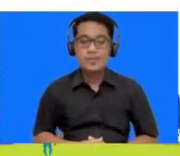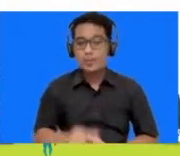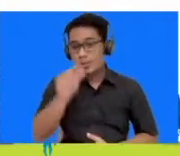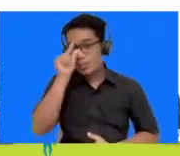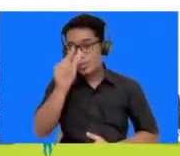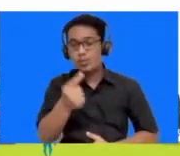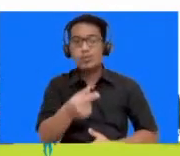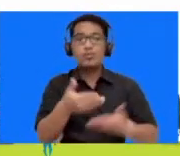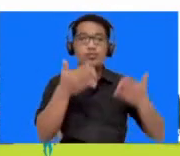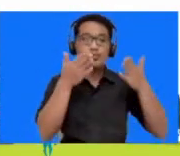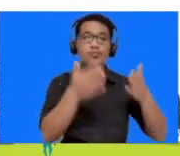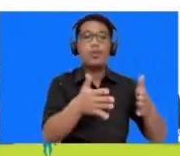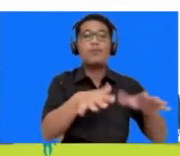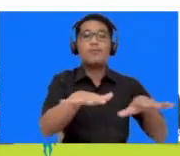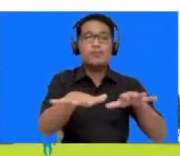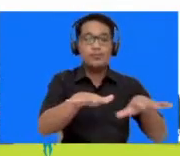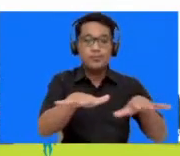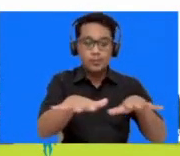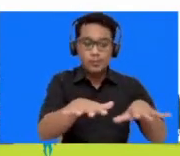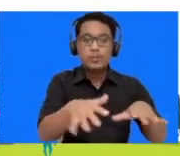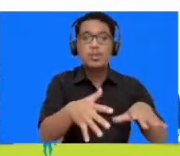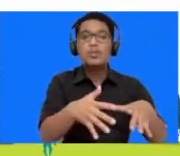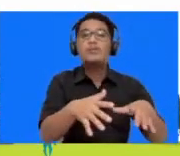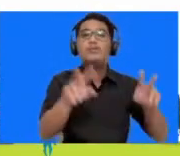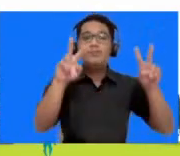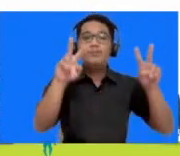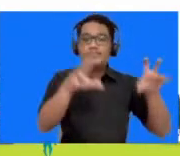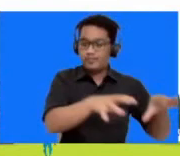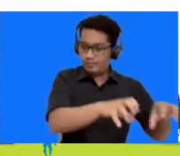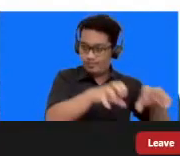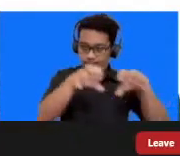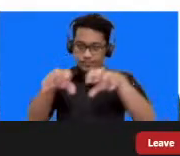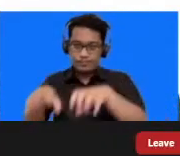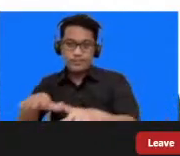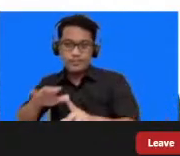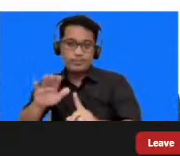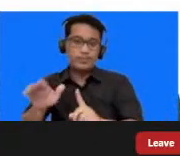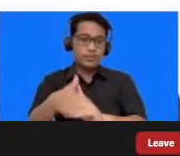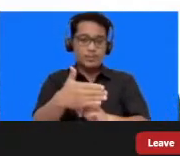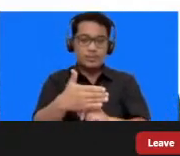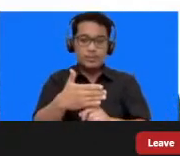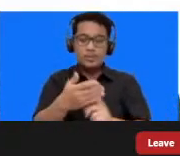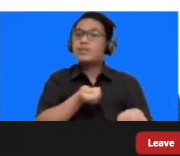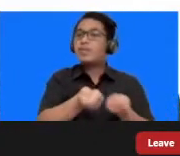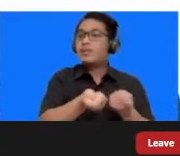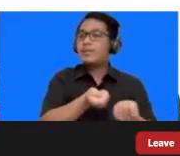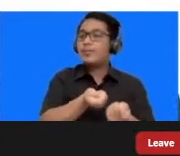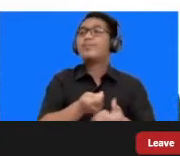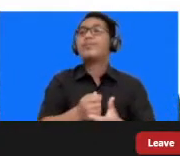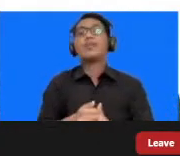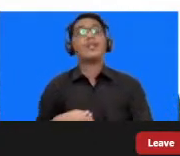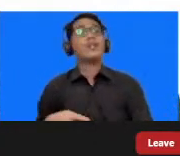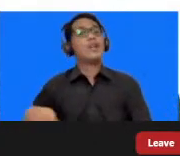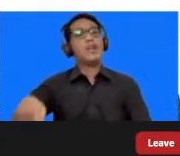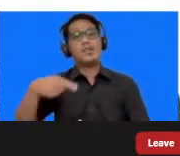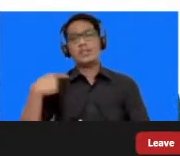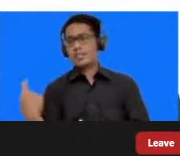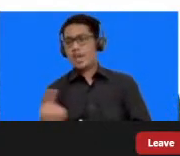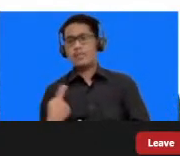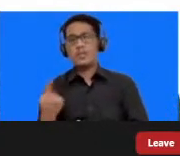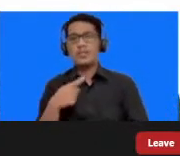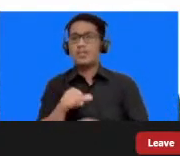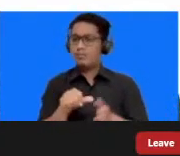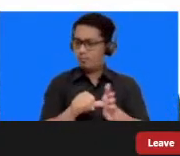di kluster pengungsian dan perlindungan yang kami koordinir. Sehingga kami merasa terbantu sekali dengan